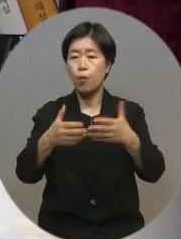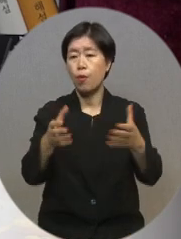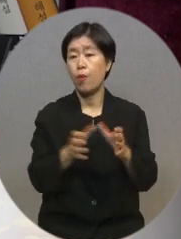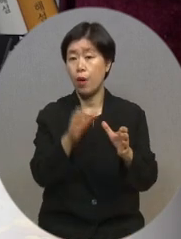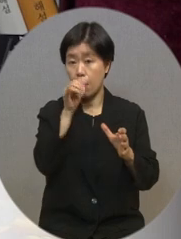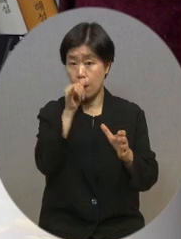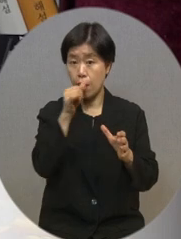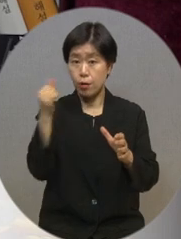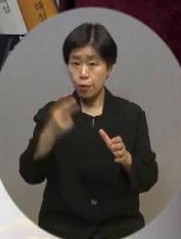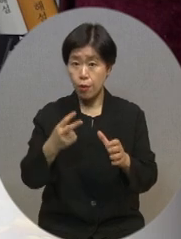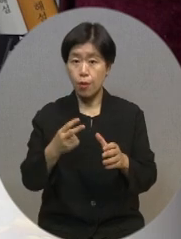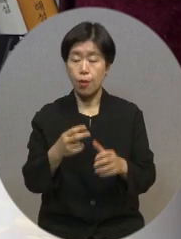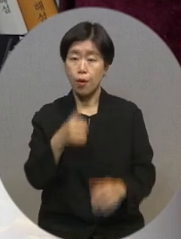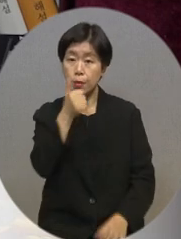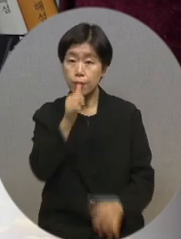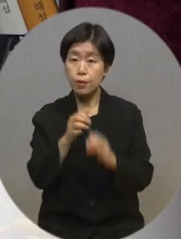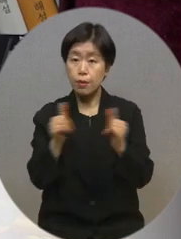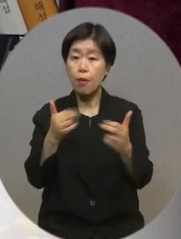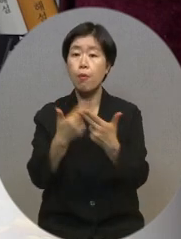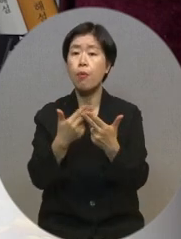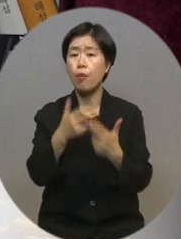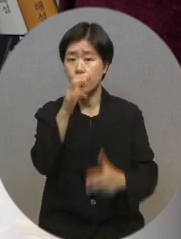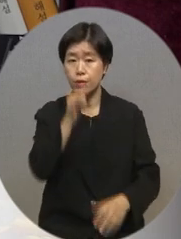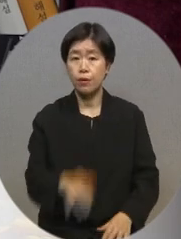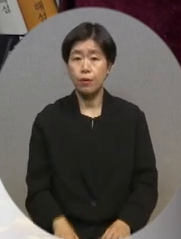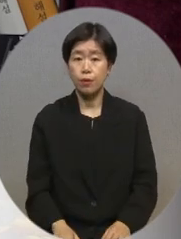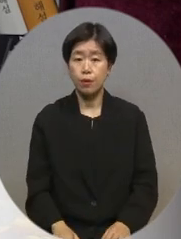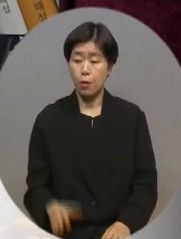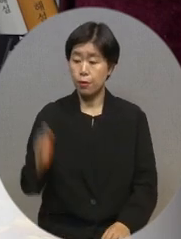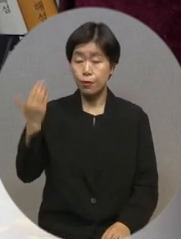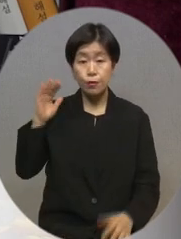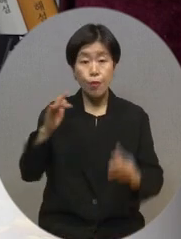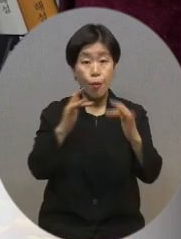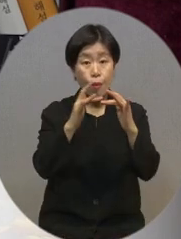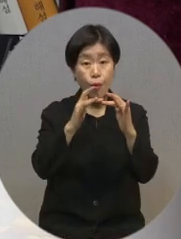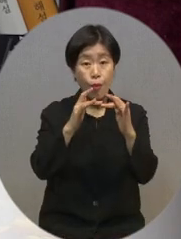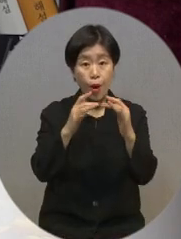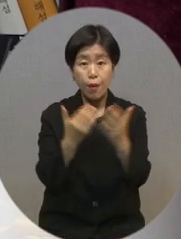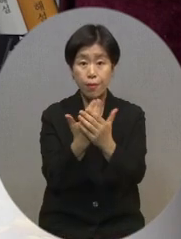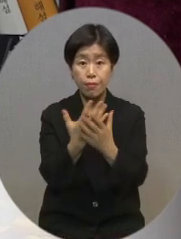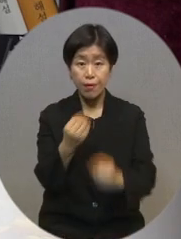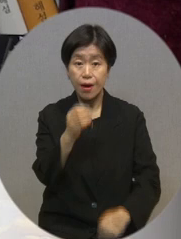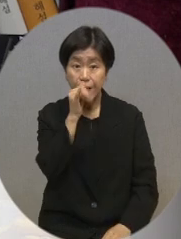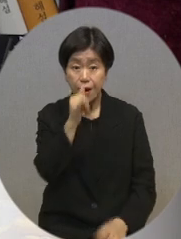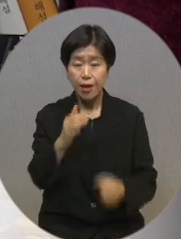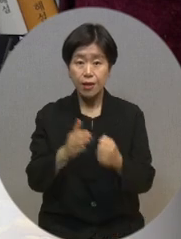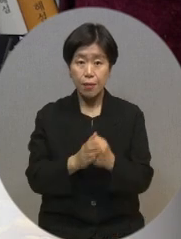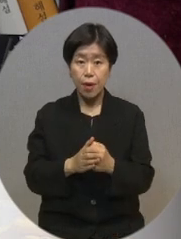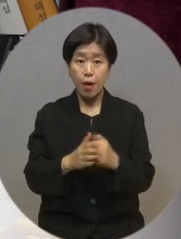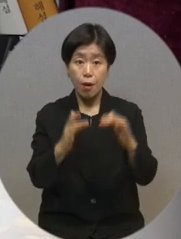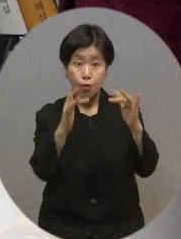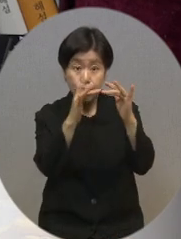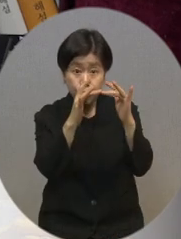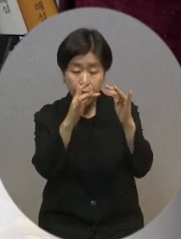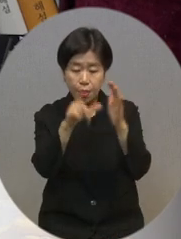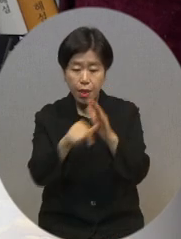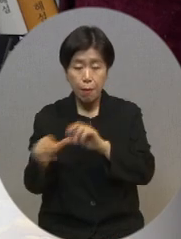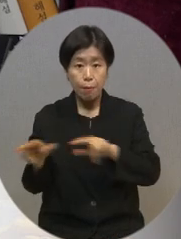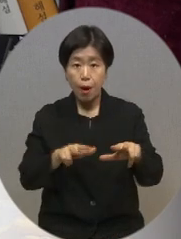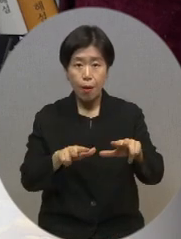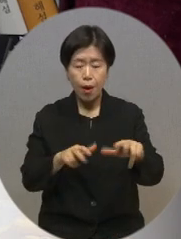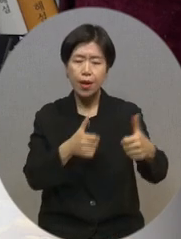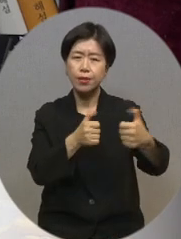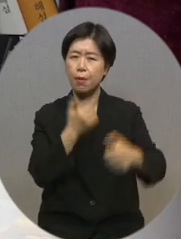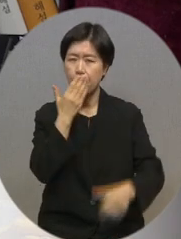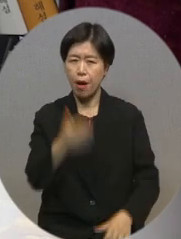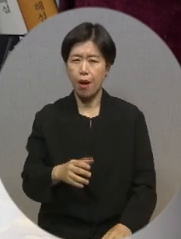요즘은 온라인 플랫폼이 많이 발달을 해 있어요. 실시간으로 상담이 가능합니다. 너무 어렵게 생각하지